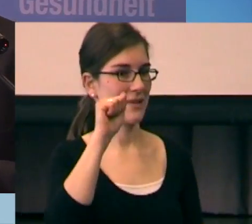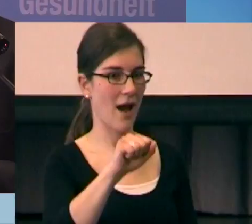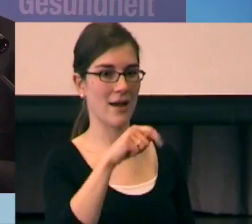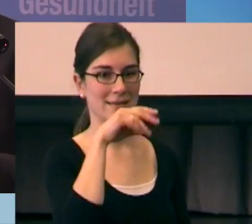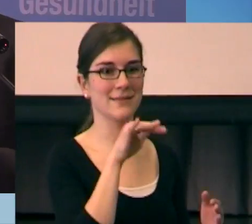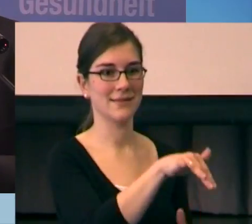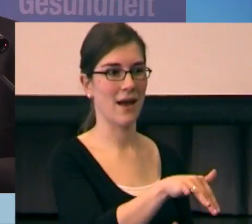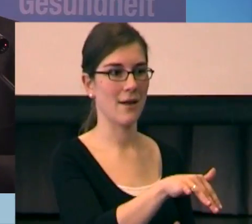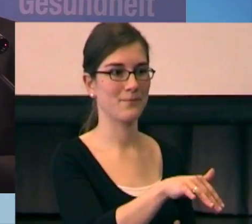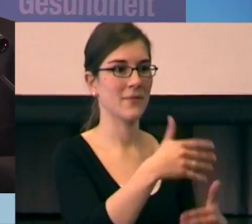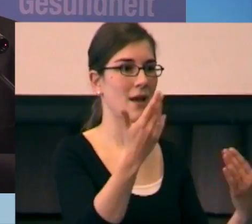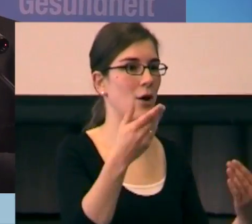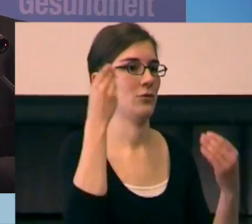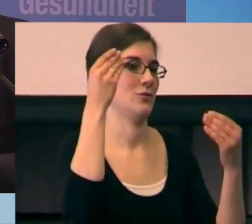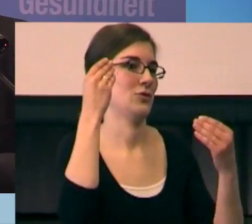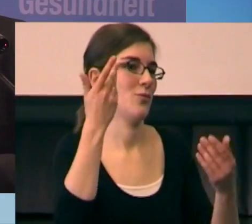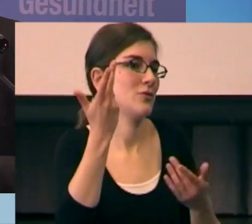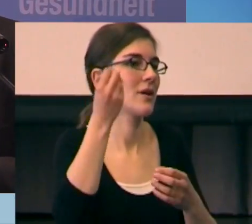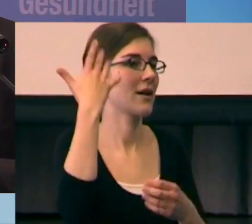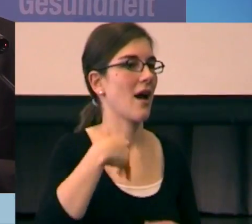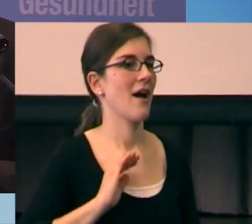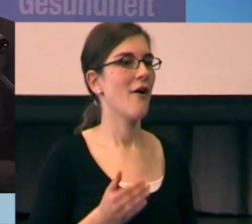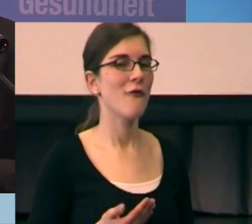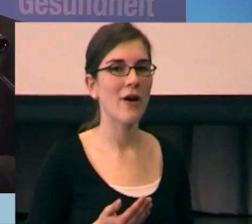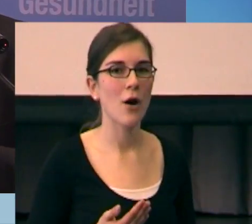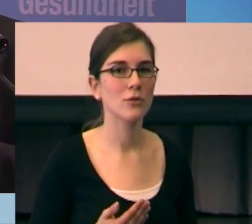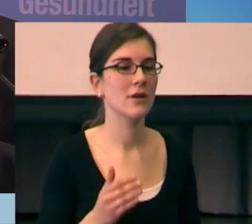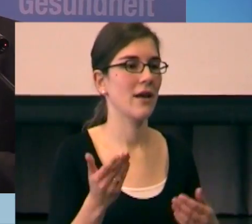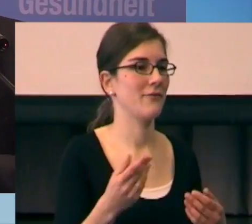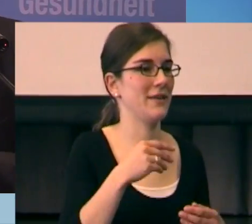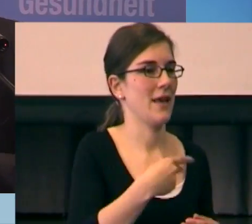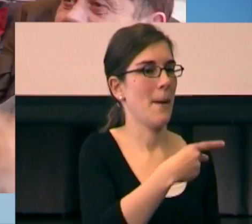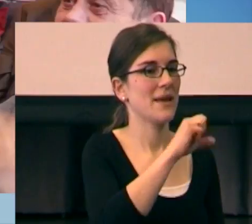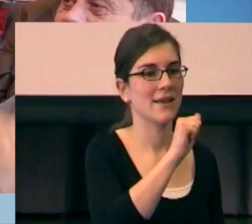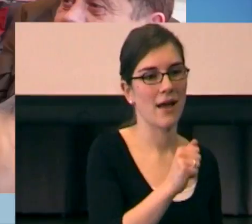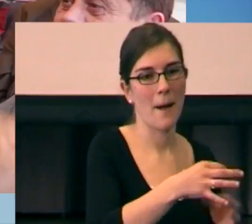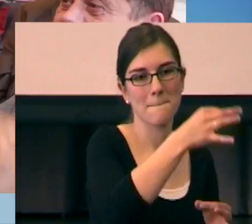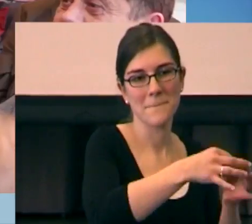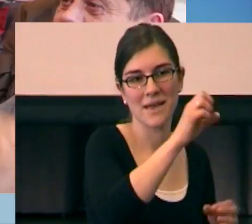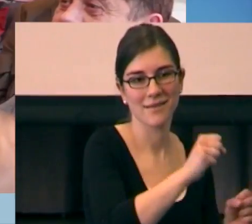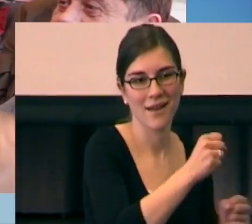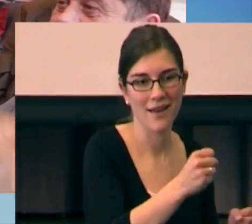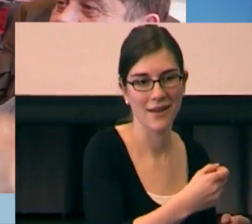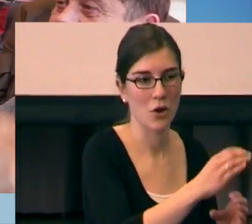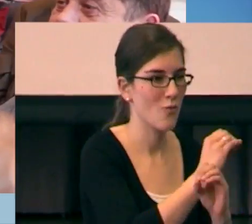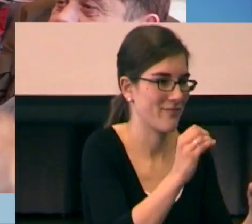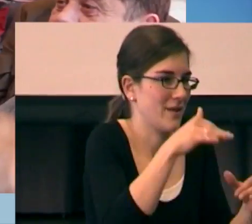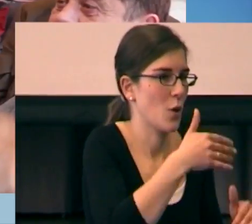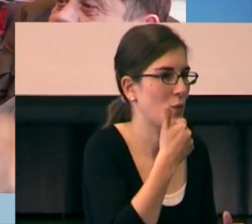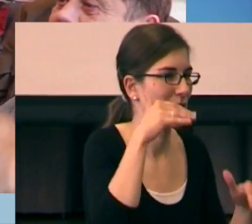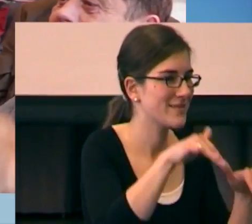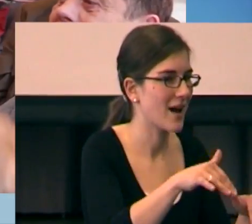Prostata haben, haben Frauen in der Regel einen nicht messbaren Prostata-Wert. Mit ultrasensitiven Messmethoden kann man bei Frauen